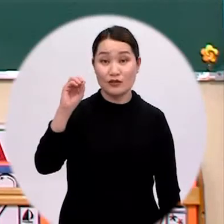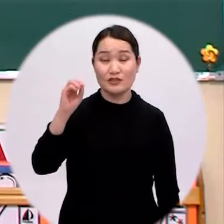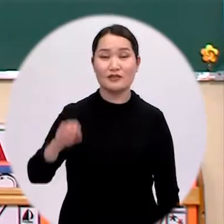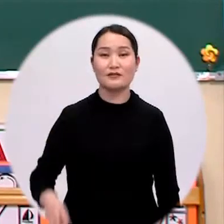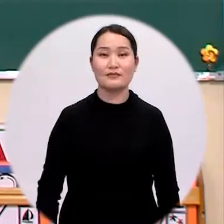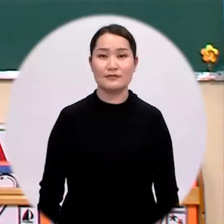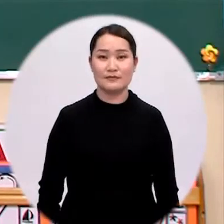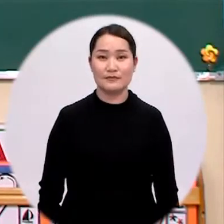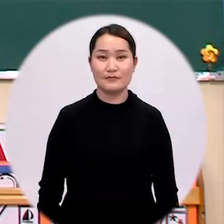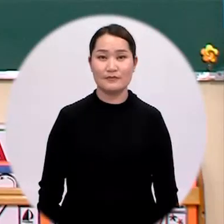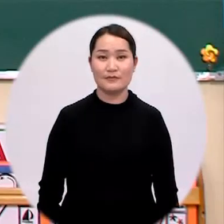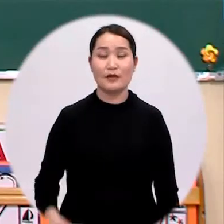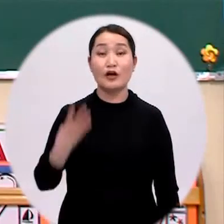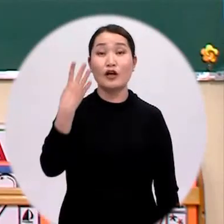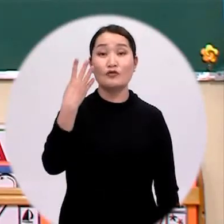30,